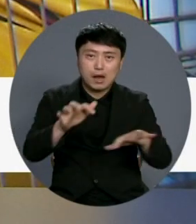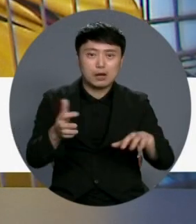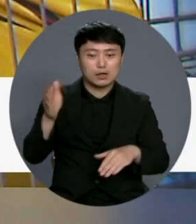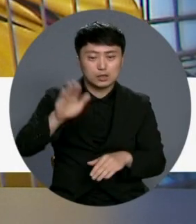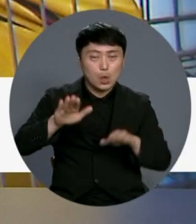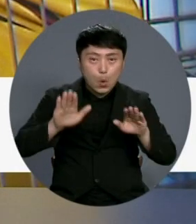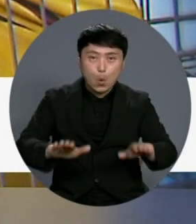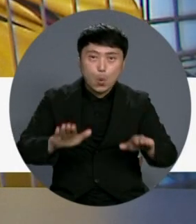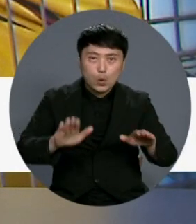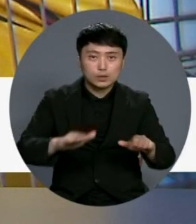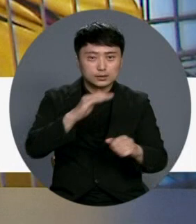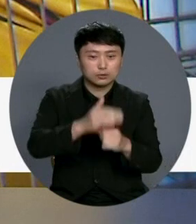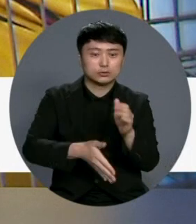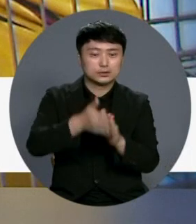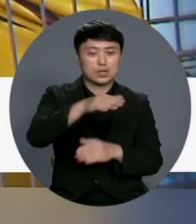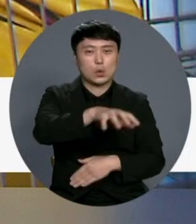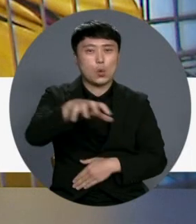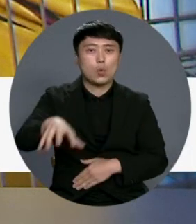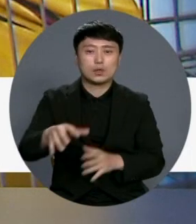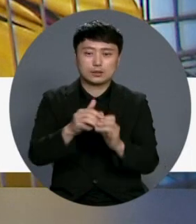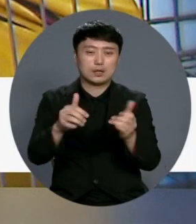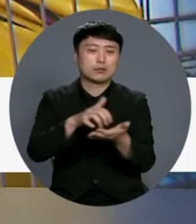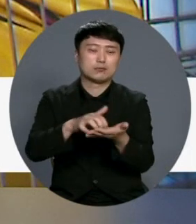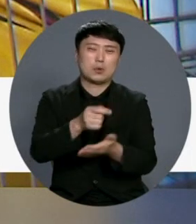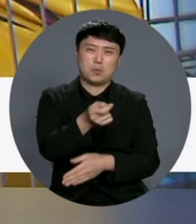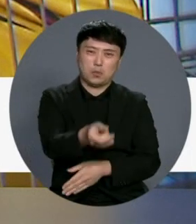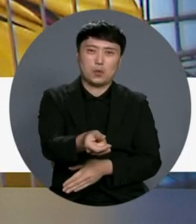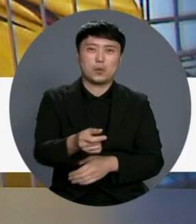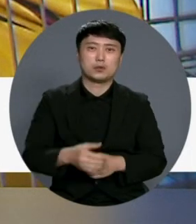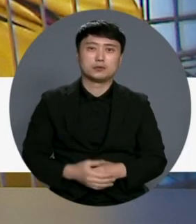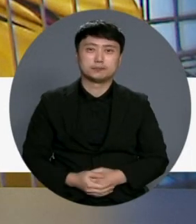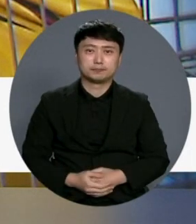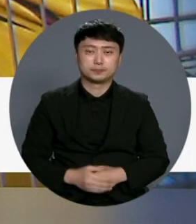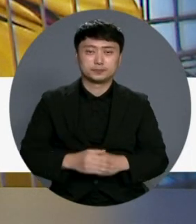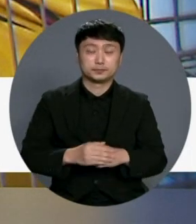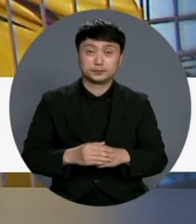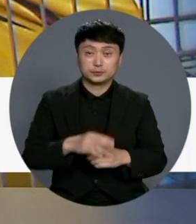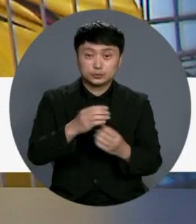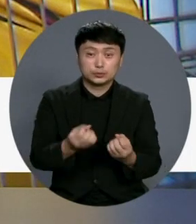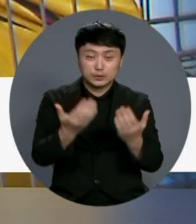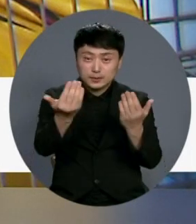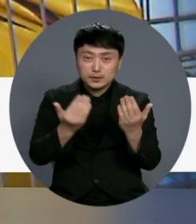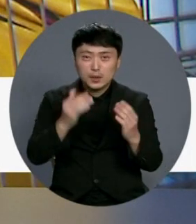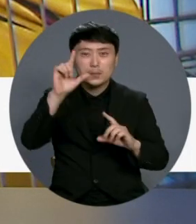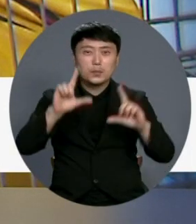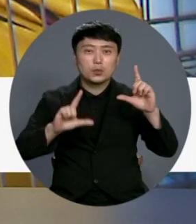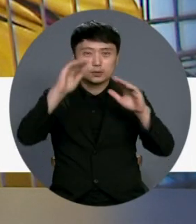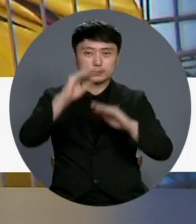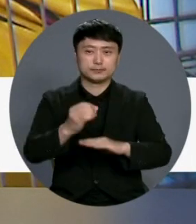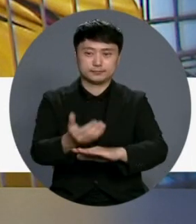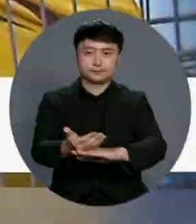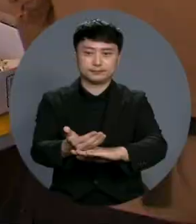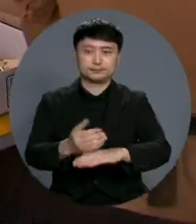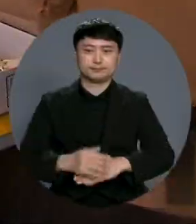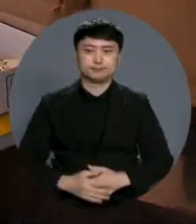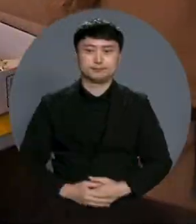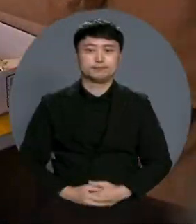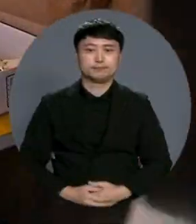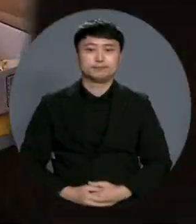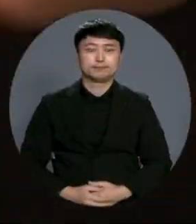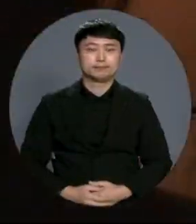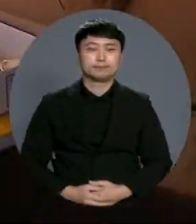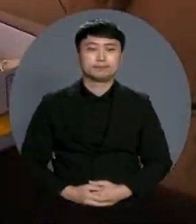전인 오늘 대구 시내는 대체로 한산한 모습이었습니다. 추석 하루 전날 모습 김철호 기자가 전해드립니다.